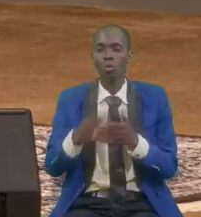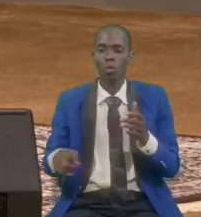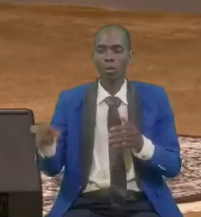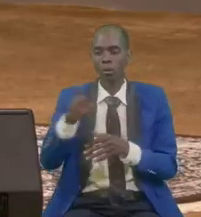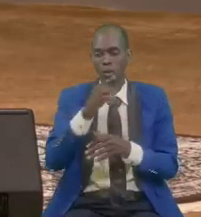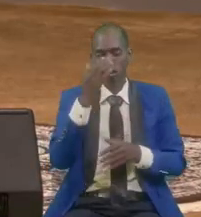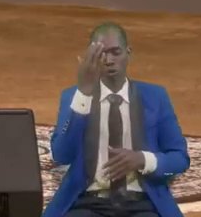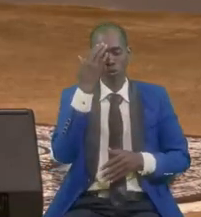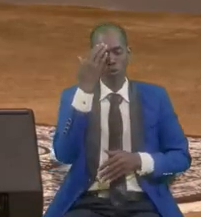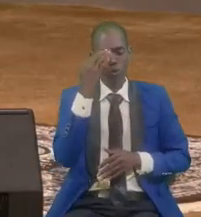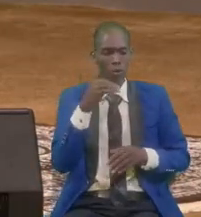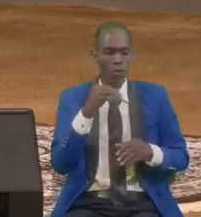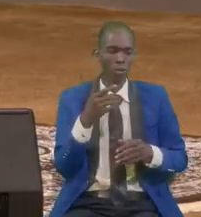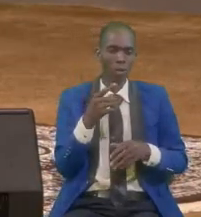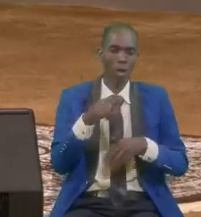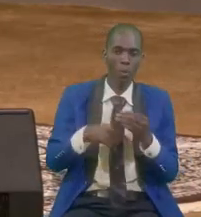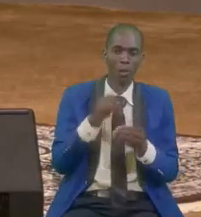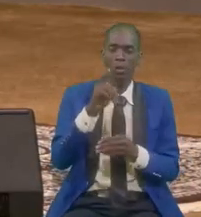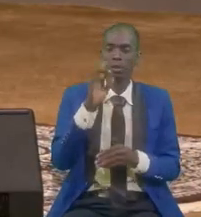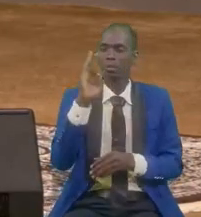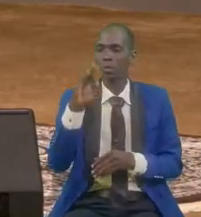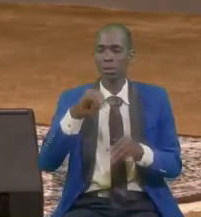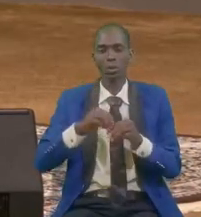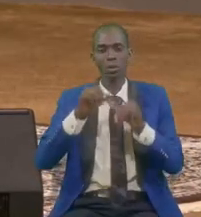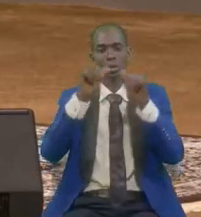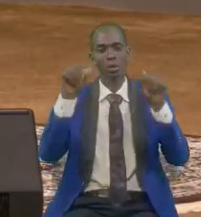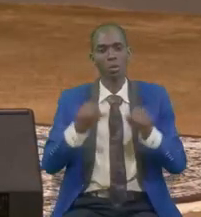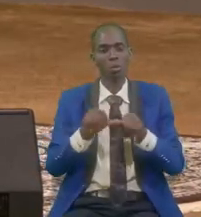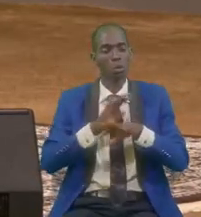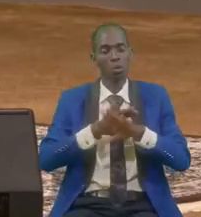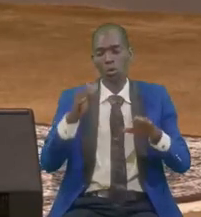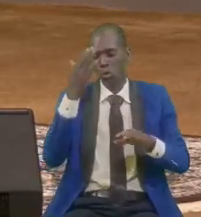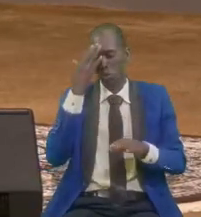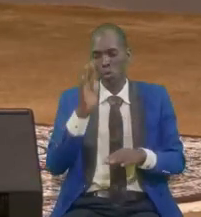qu'ils connaissent ma vie privée? Est-ce que nous connaissons leur vie privée?